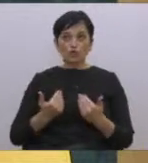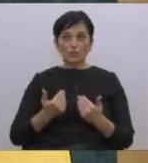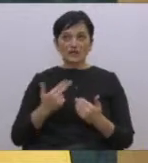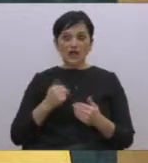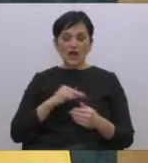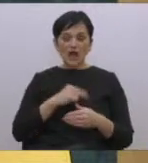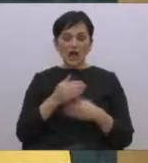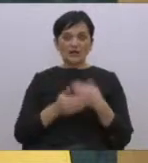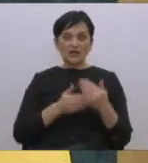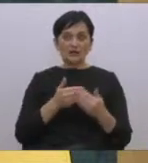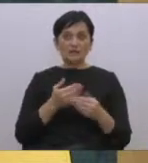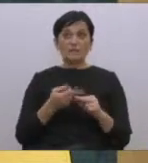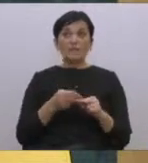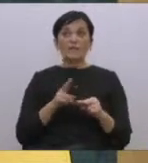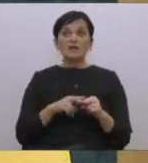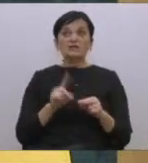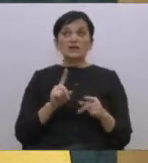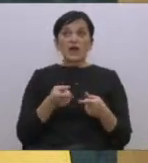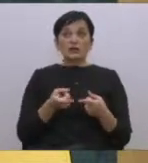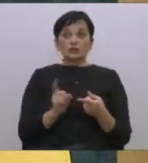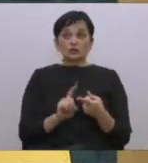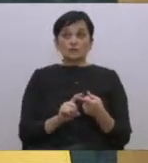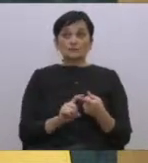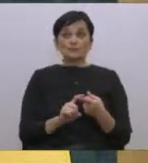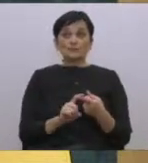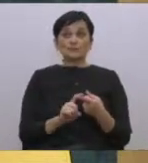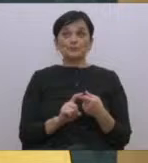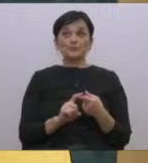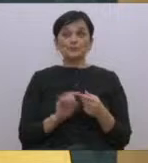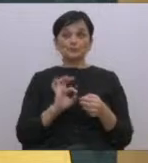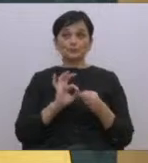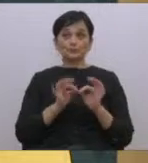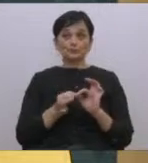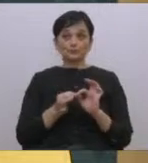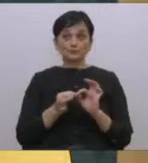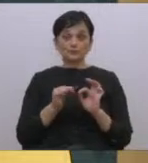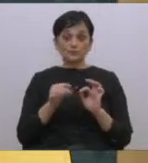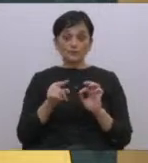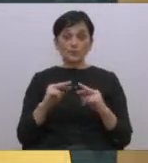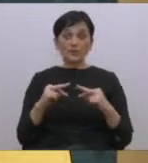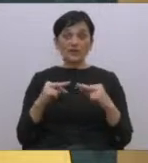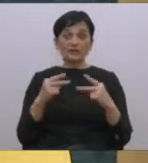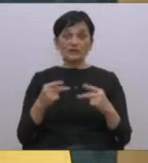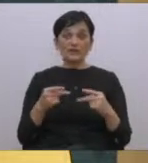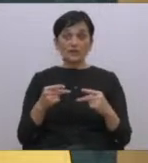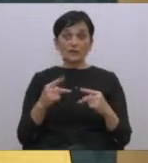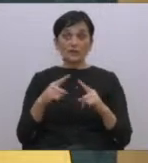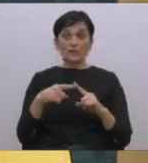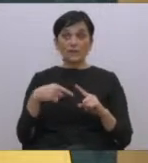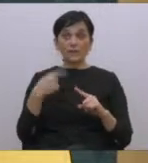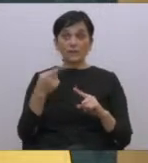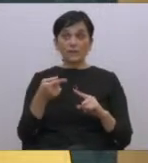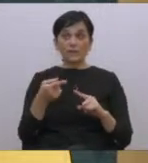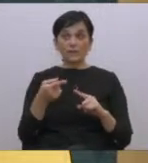კარიერას. ეს რაც შეეხება კონკრეტულ ამ ცვლილებას, შემდეგი